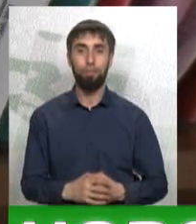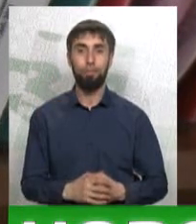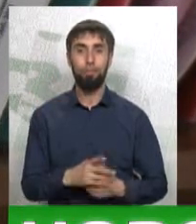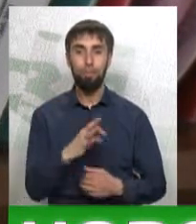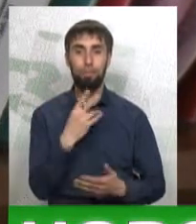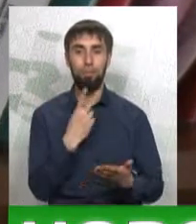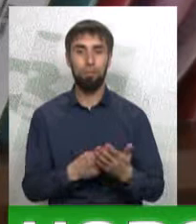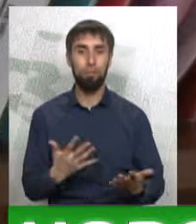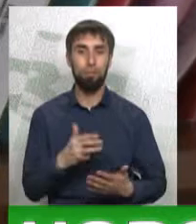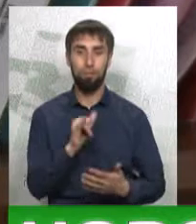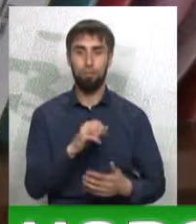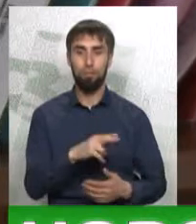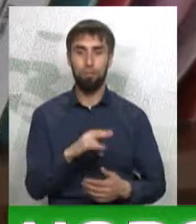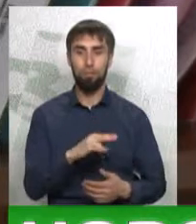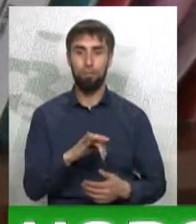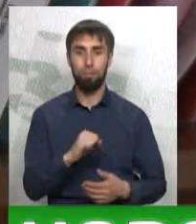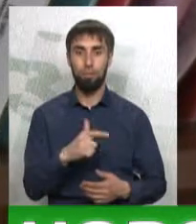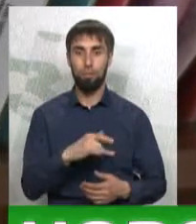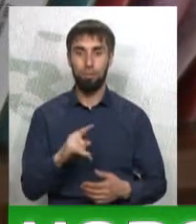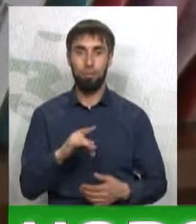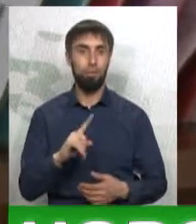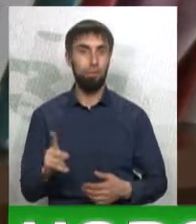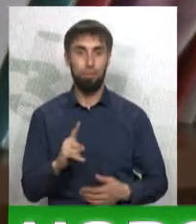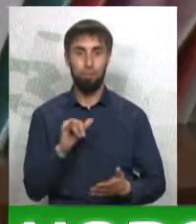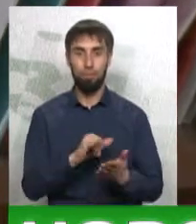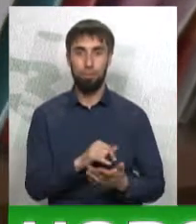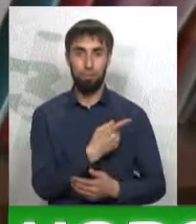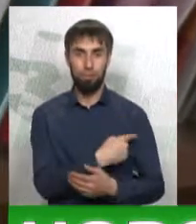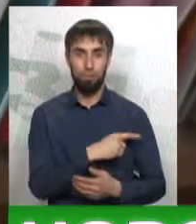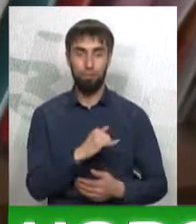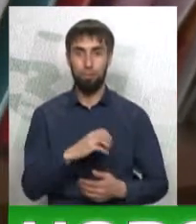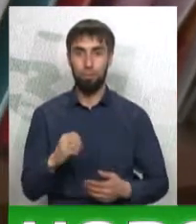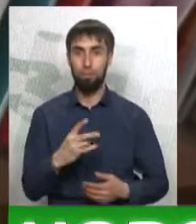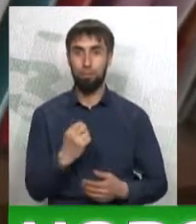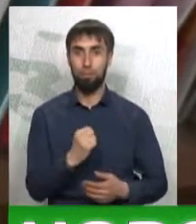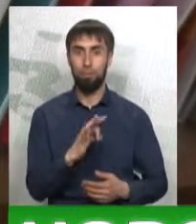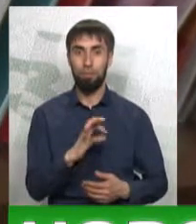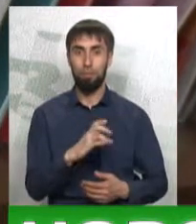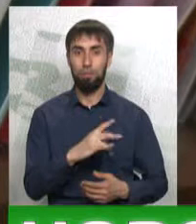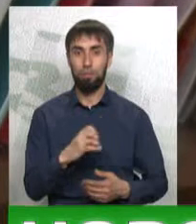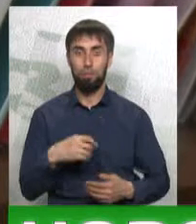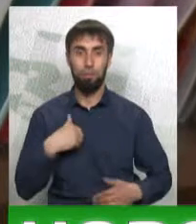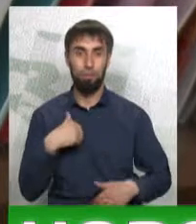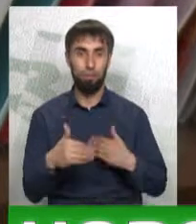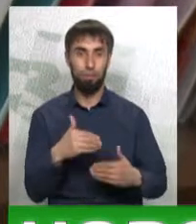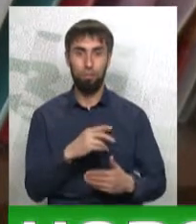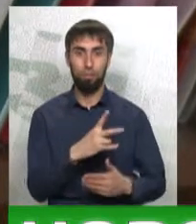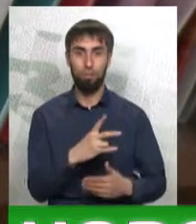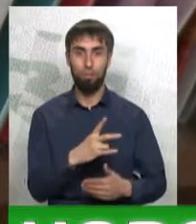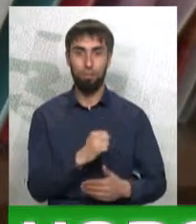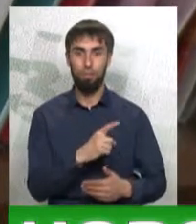смотря какой у тебя диагноз, что назначает врач уже на основании рекомендации назначения врача